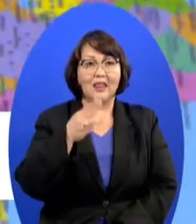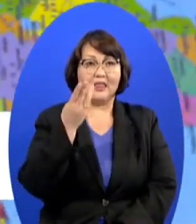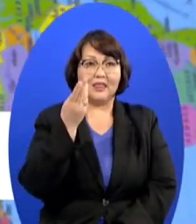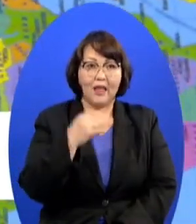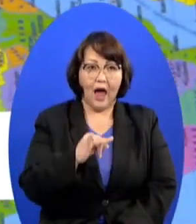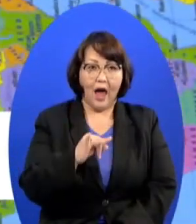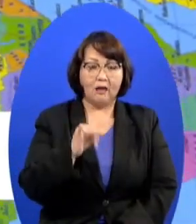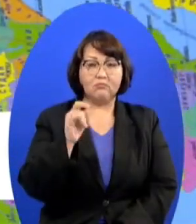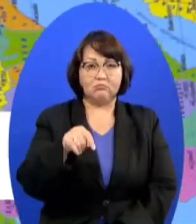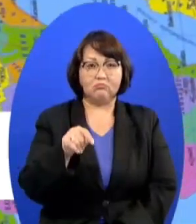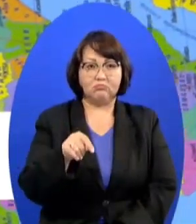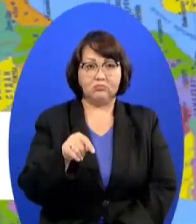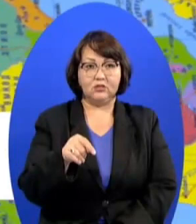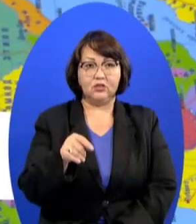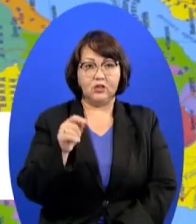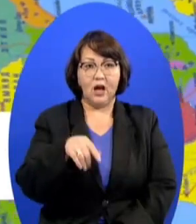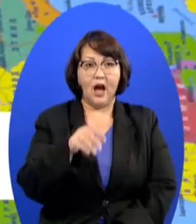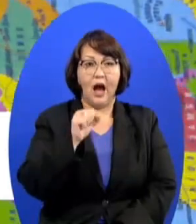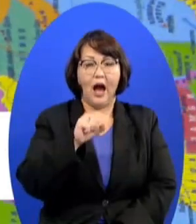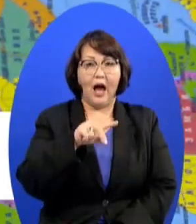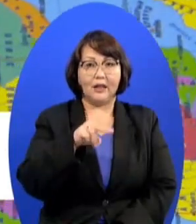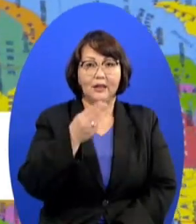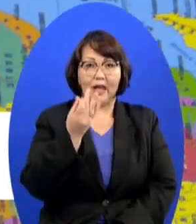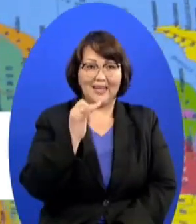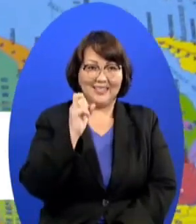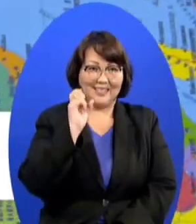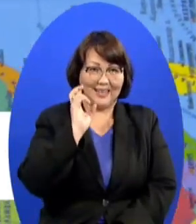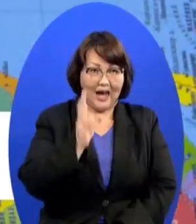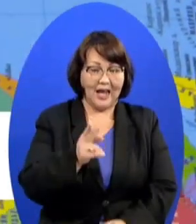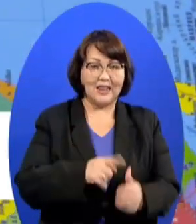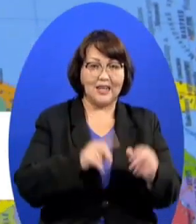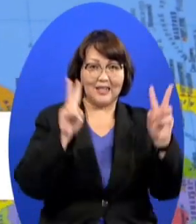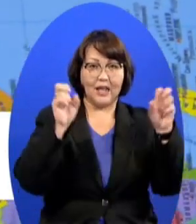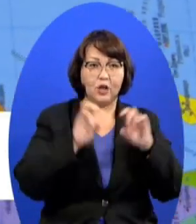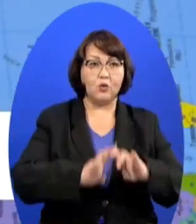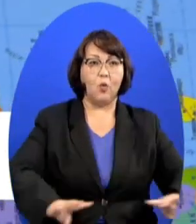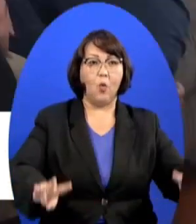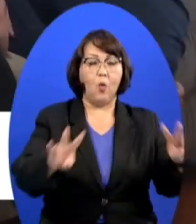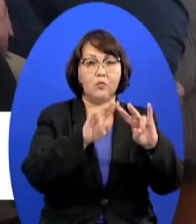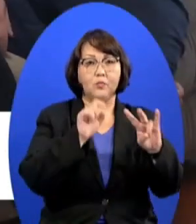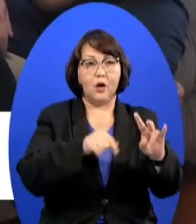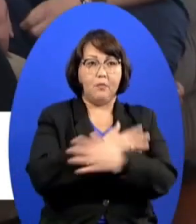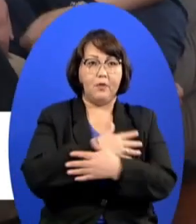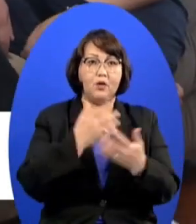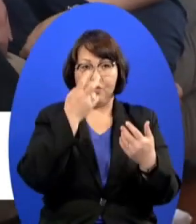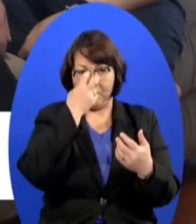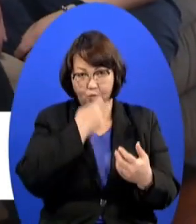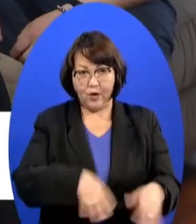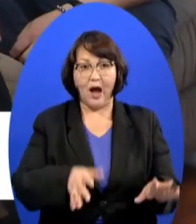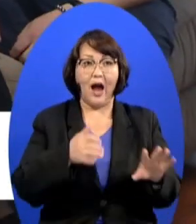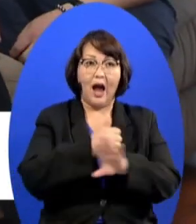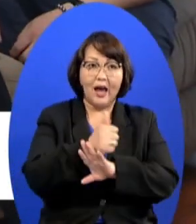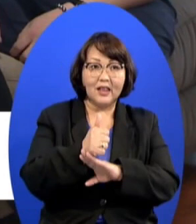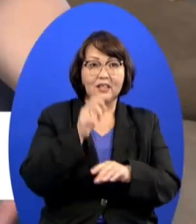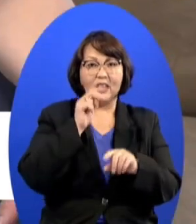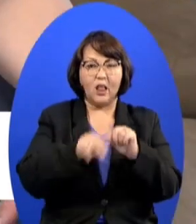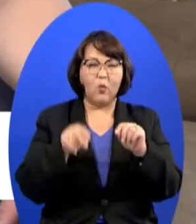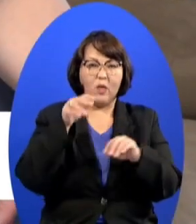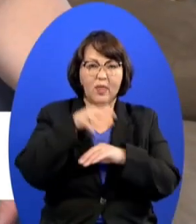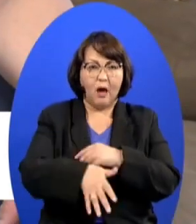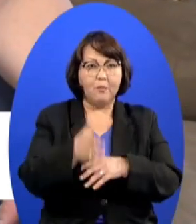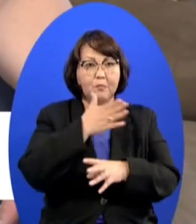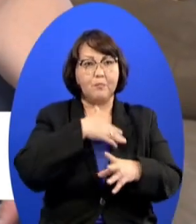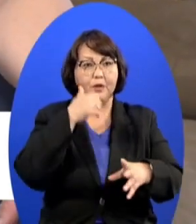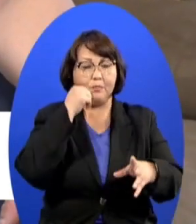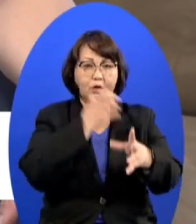Энэ нэг алташ гээд нууртай газар амарсан. Аялал бол сорилт байдаг. Сорилтын дараа хүмүүс бие бие